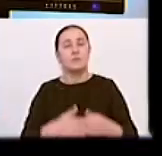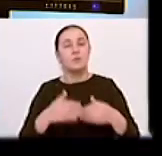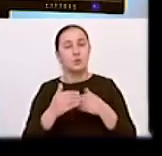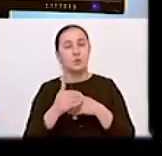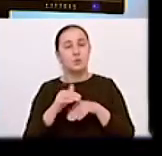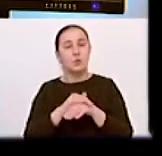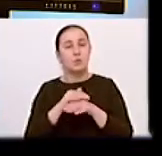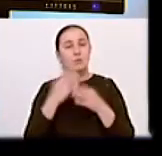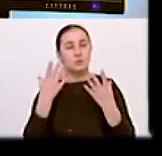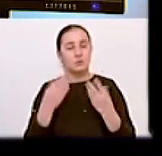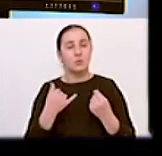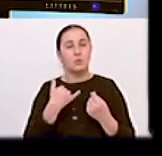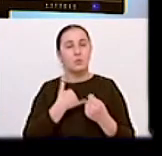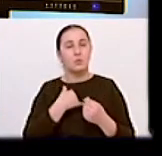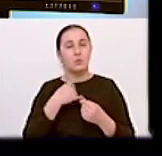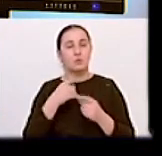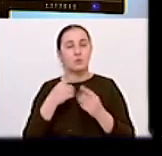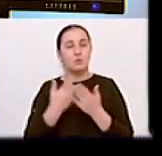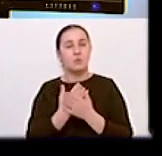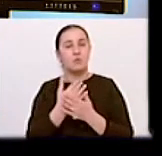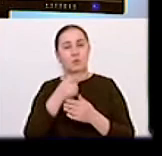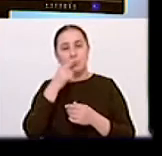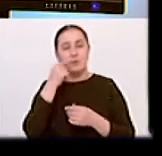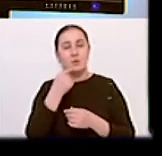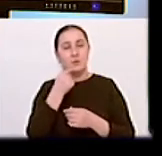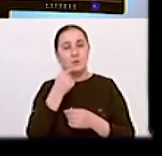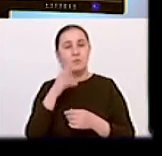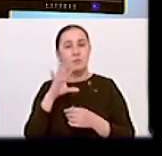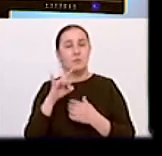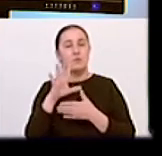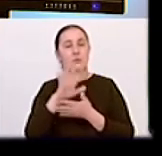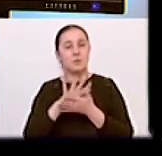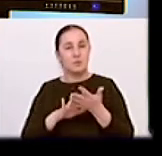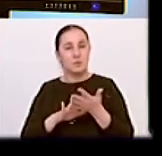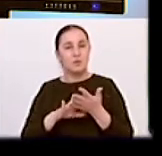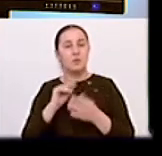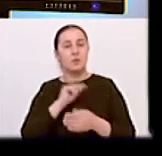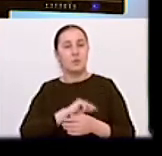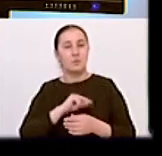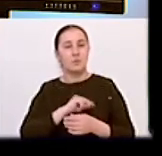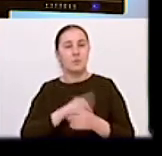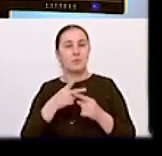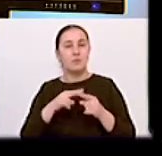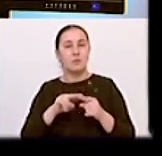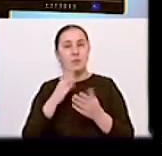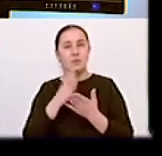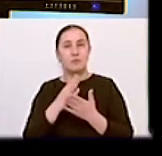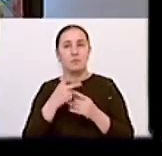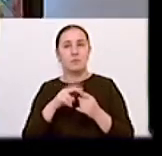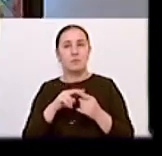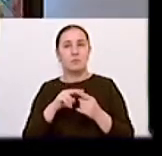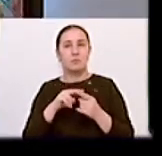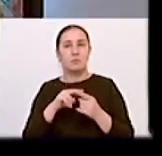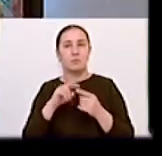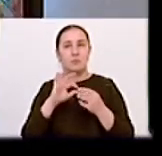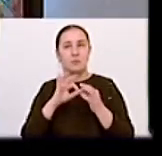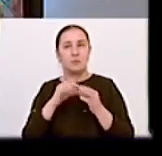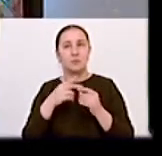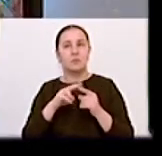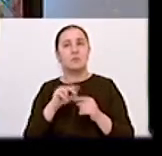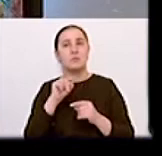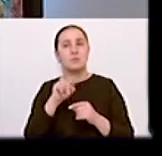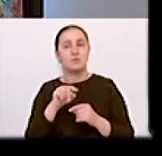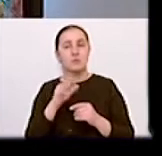Добрый день! У нас новый урок русского языка. Мы продолжаем работать над однородными членами предложения. Сегодня